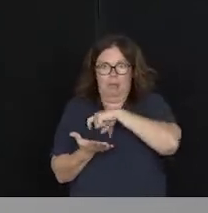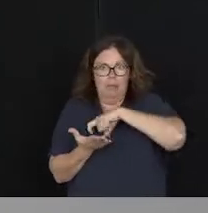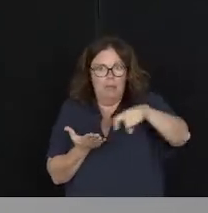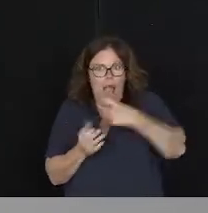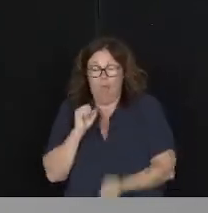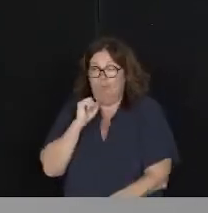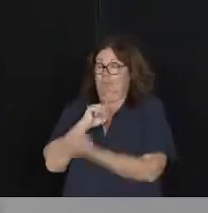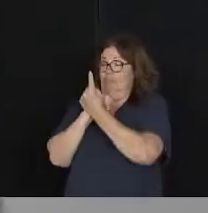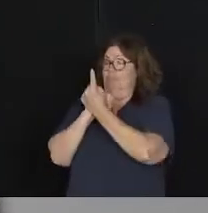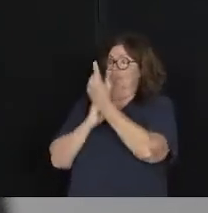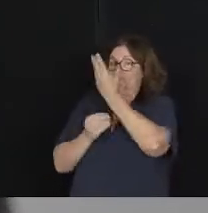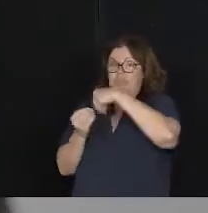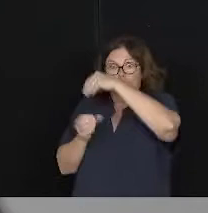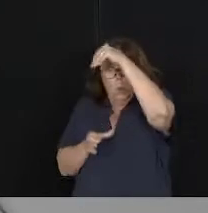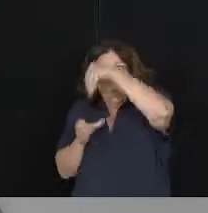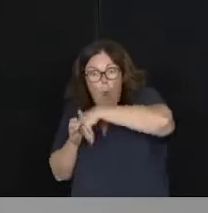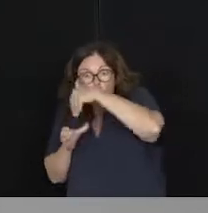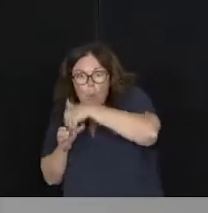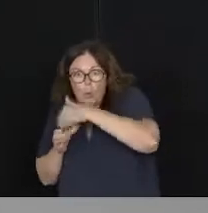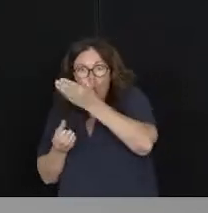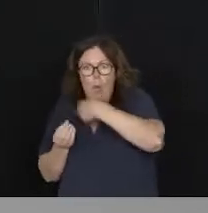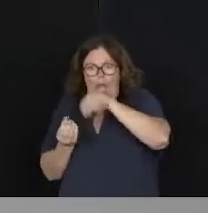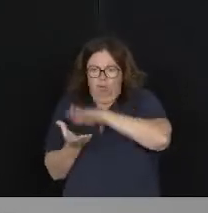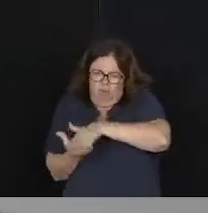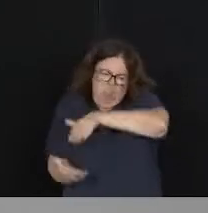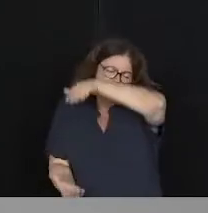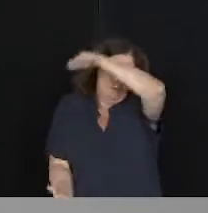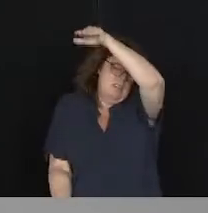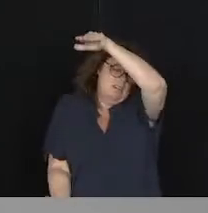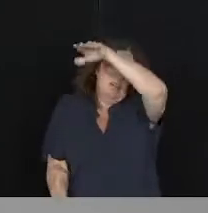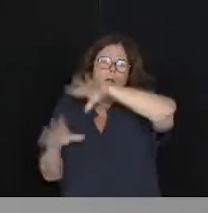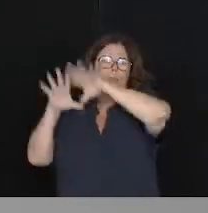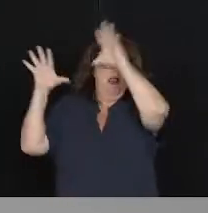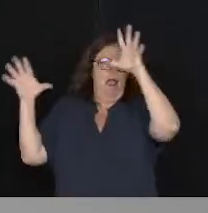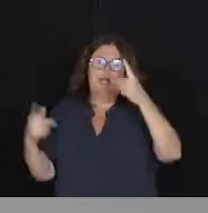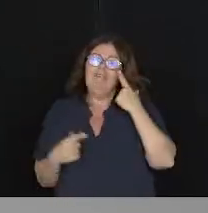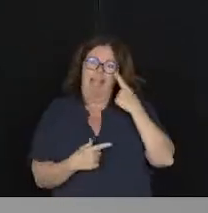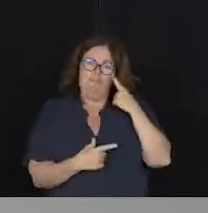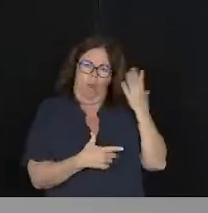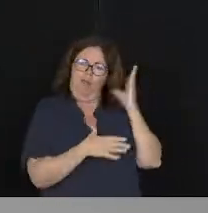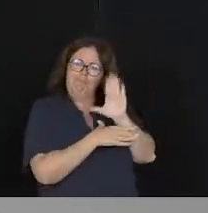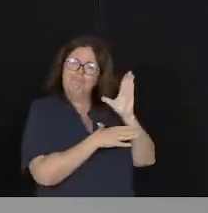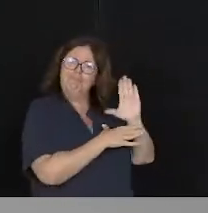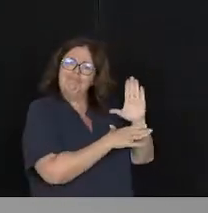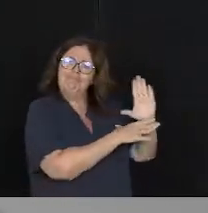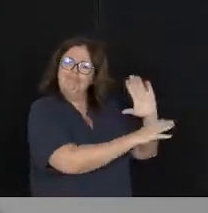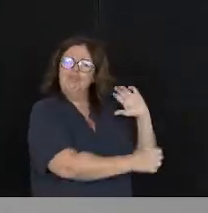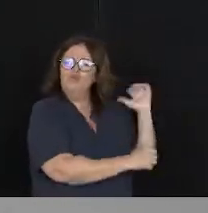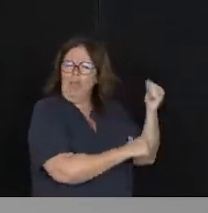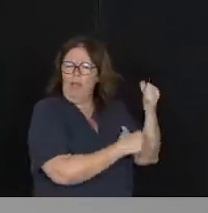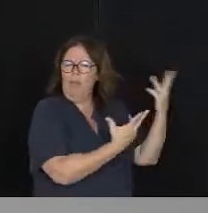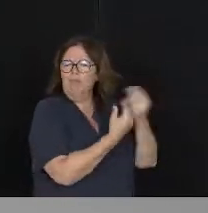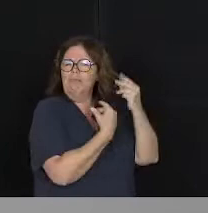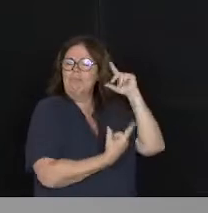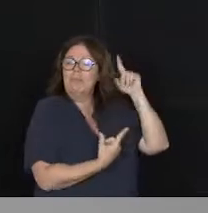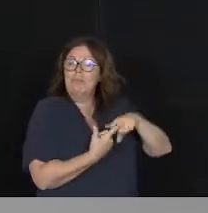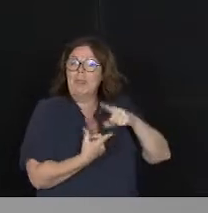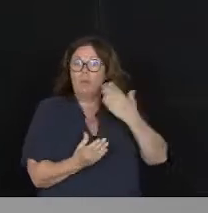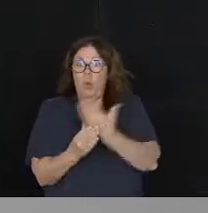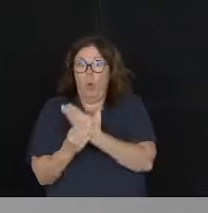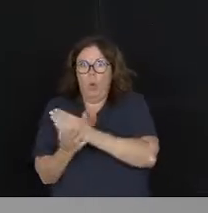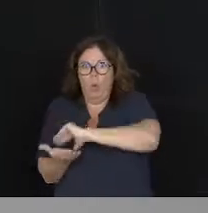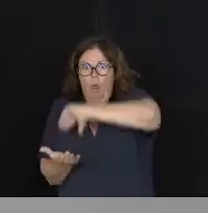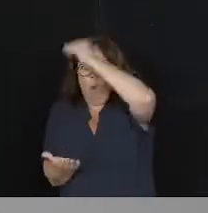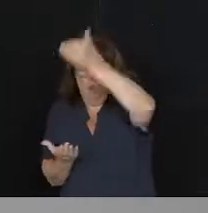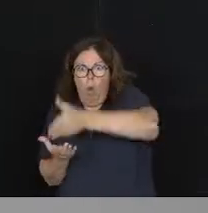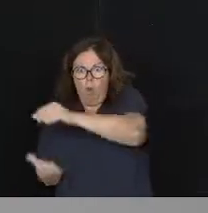en termes de contenu comme en termes de quantité. Je pense que les différentes interventions auront l'occasion de revenir sur cette question des sources. Et puis